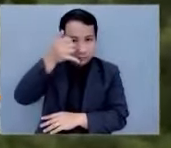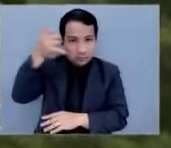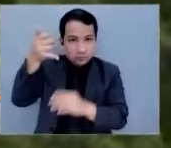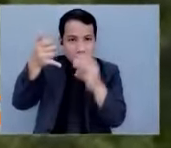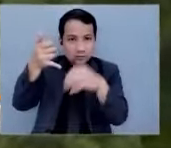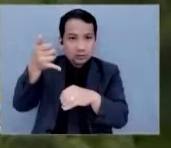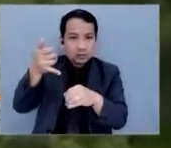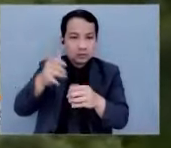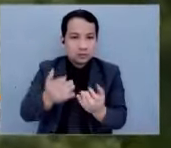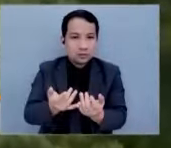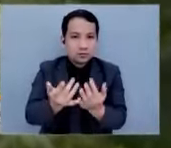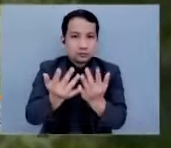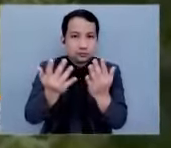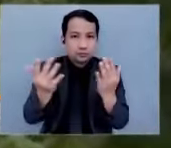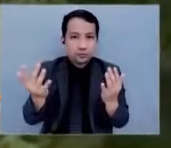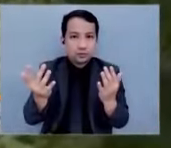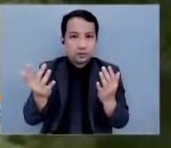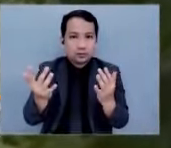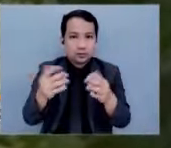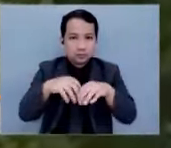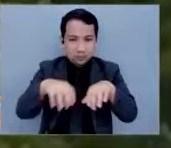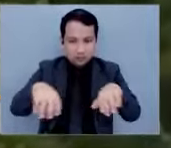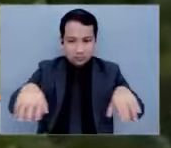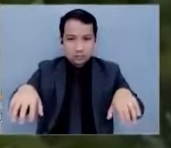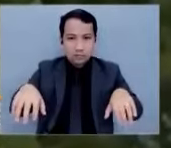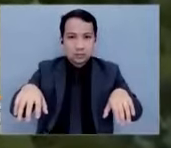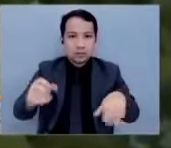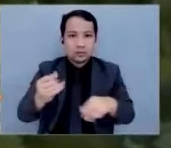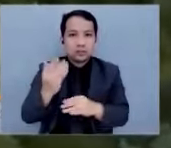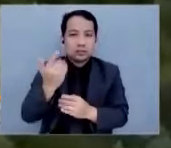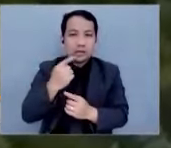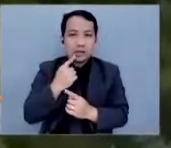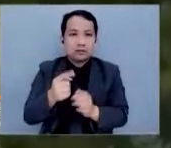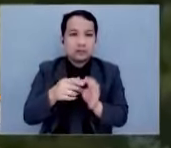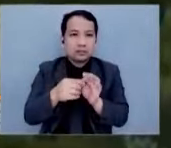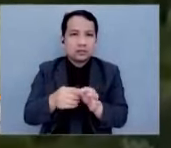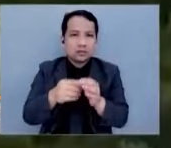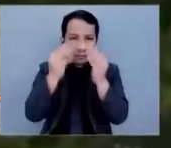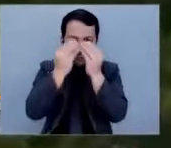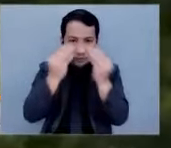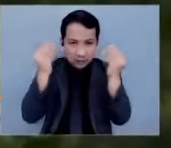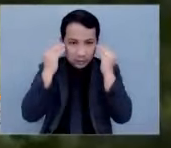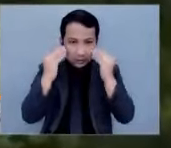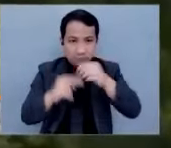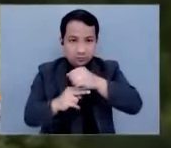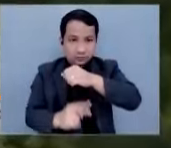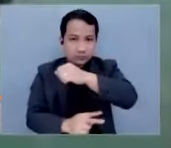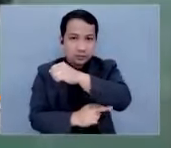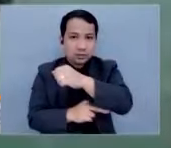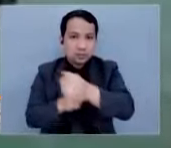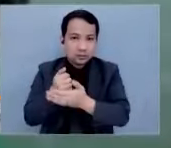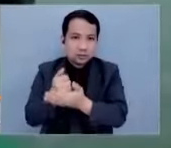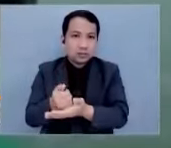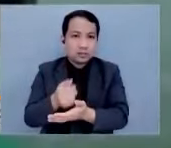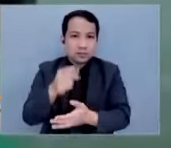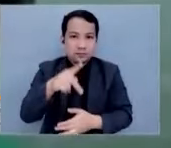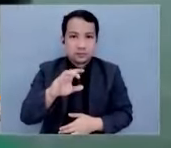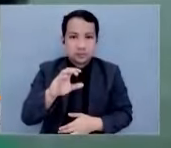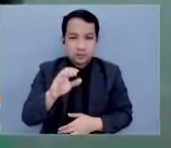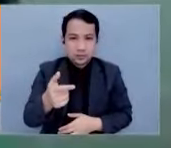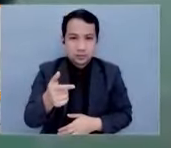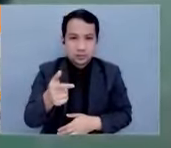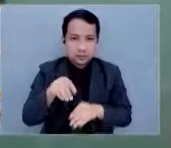ng apoy sa magkakadikit na bahay sa ilalim ng Mactan-Mandaue Bridge. Tumulong ng Philippine Coast Guard sa pag-apula ng